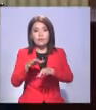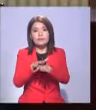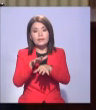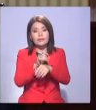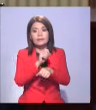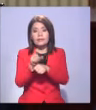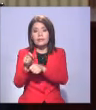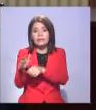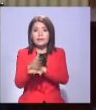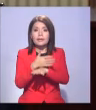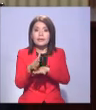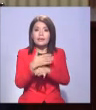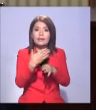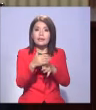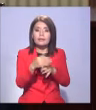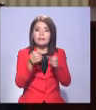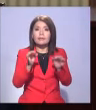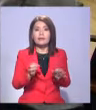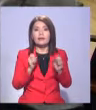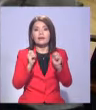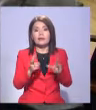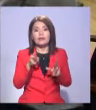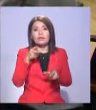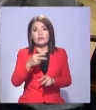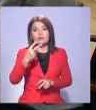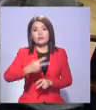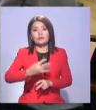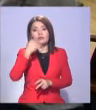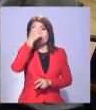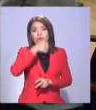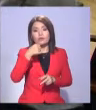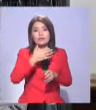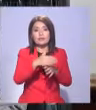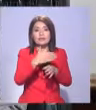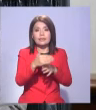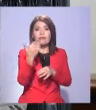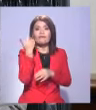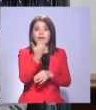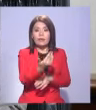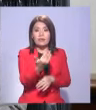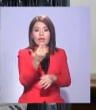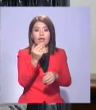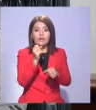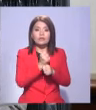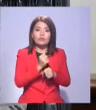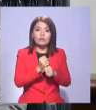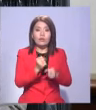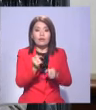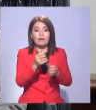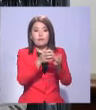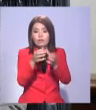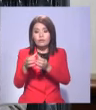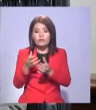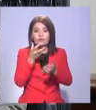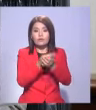бағыттарда айқындау, несиені бөлу керек. Біз 2024 жылға арналған несиені сіздердің қазіргі жұмыстарыңызға қарай үйлестіреміз.